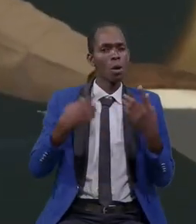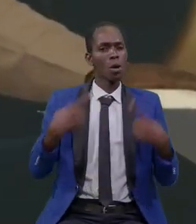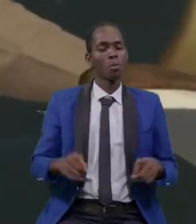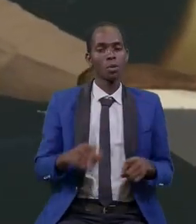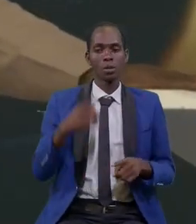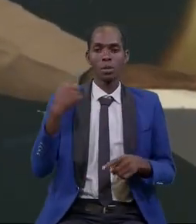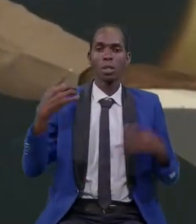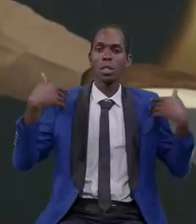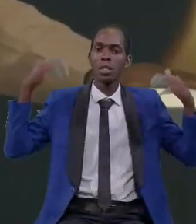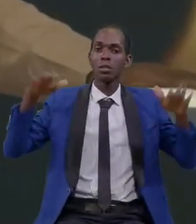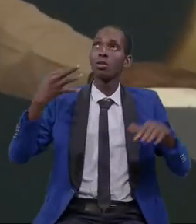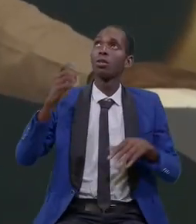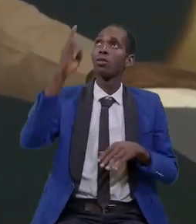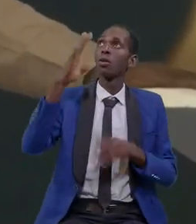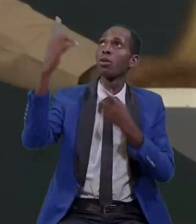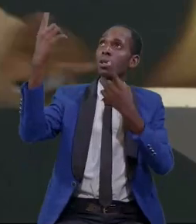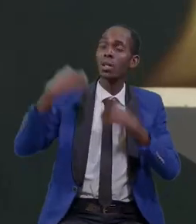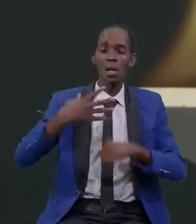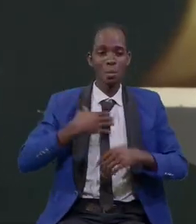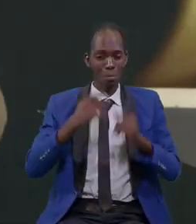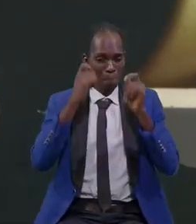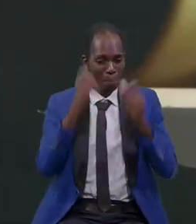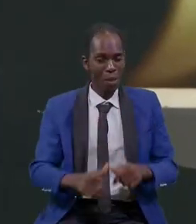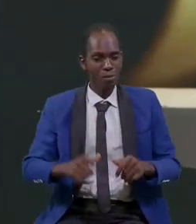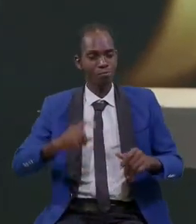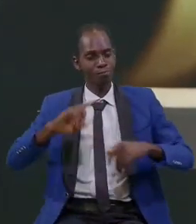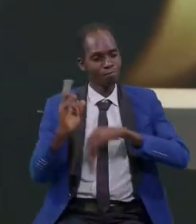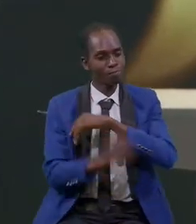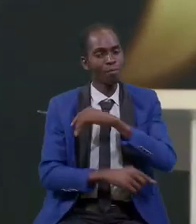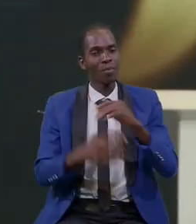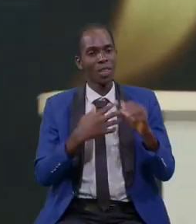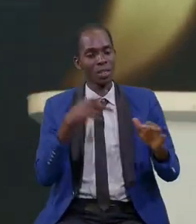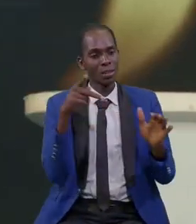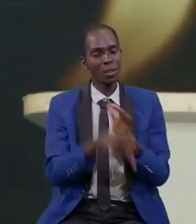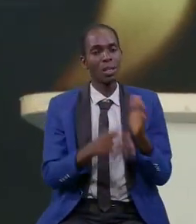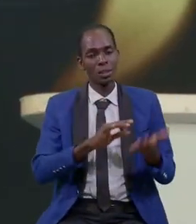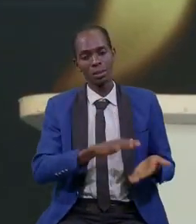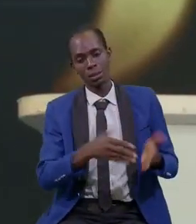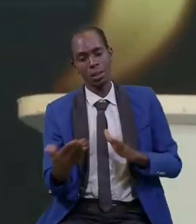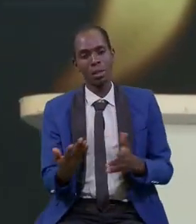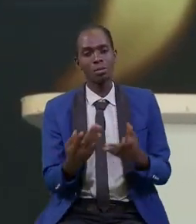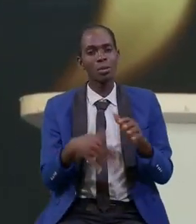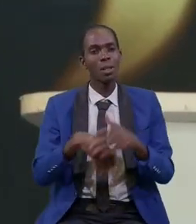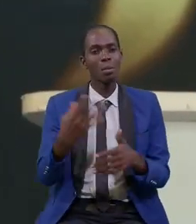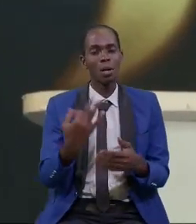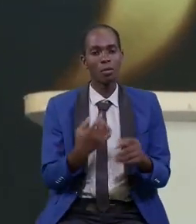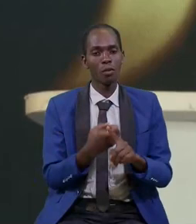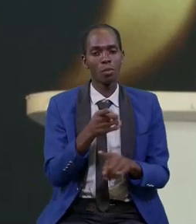Et l'ange est venu immédiatement, il l'a frappé et il est mort. Et les vers l'ont rongé. Il y a des